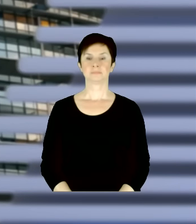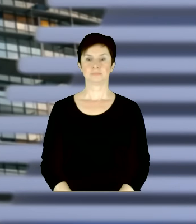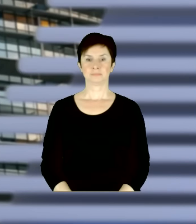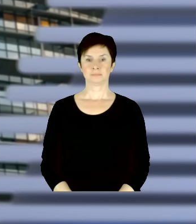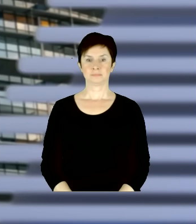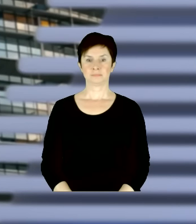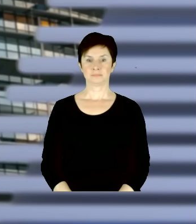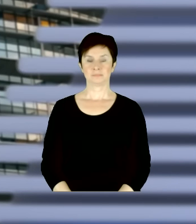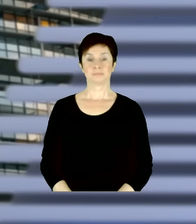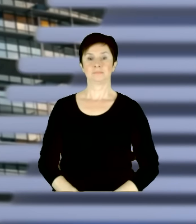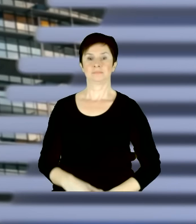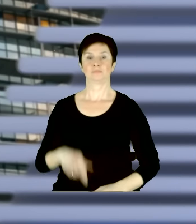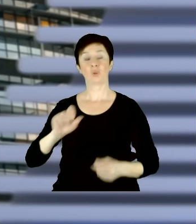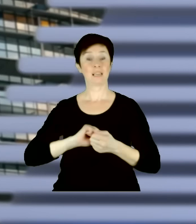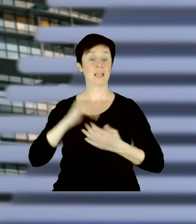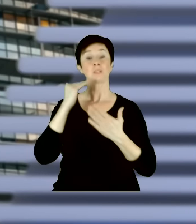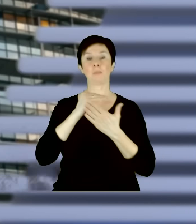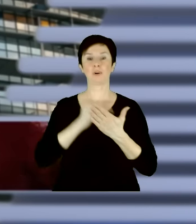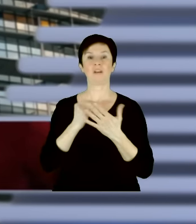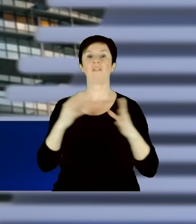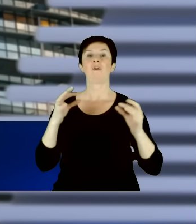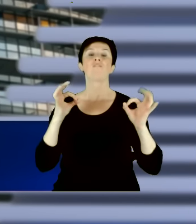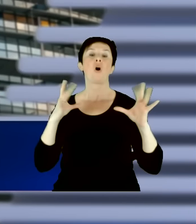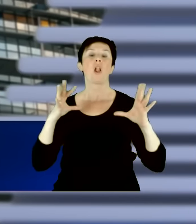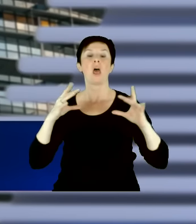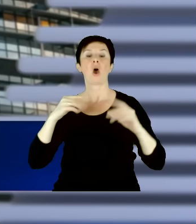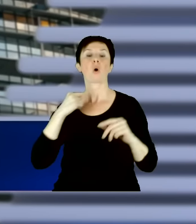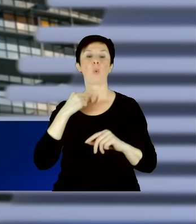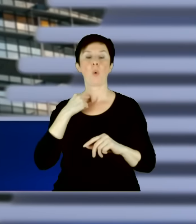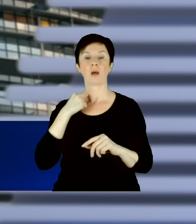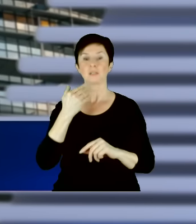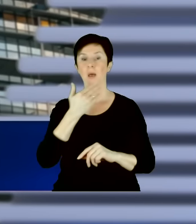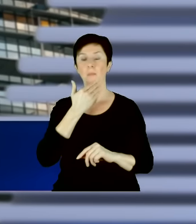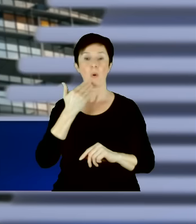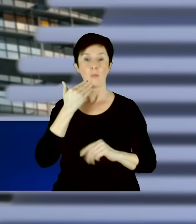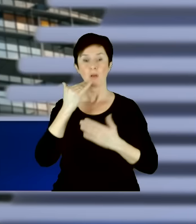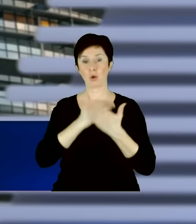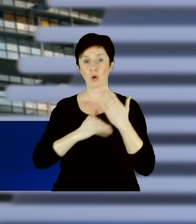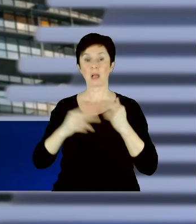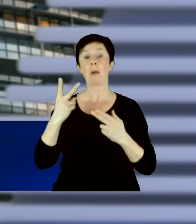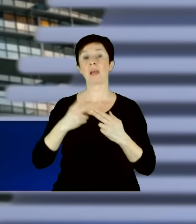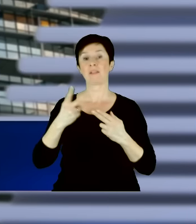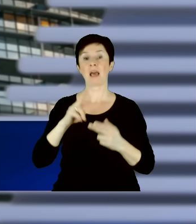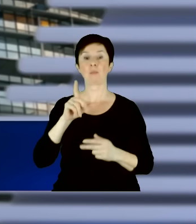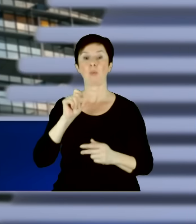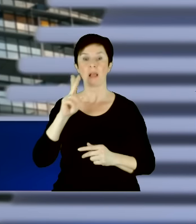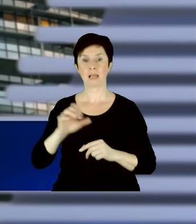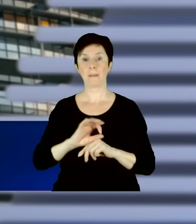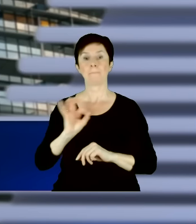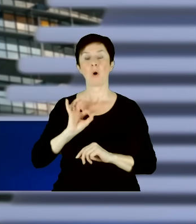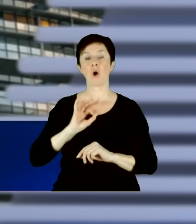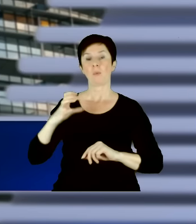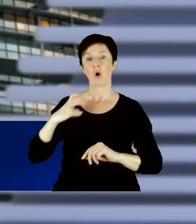Piotr Lisiewicz, to jest program Wolne Głosy, popołudniowe pasmo telewizji Republika, a moim gościem jest